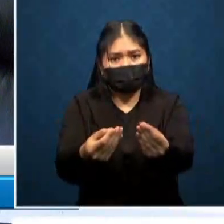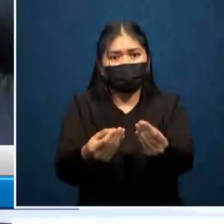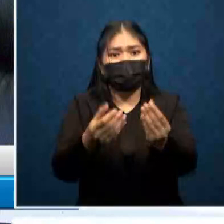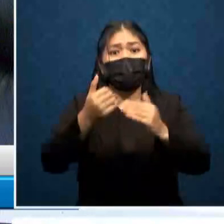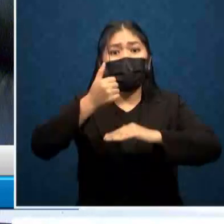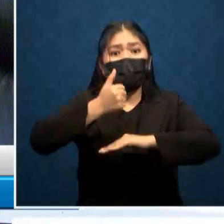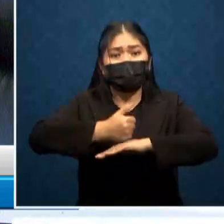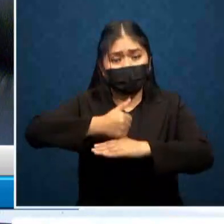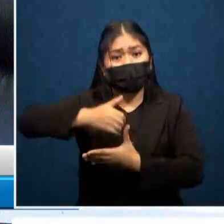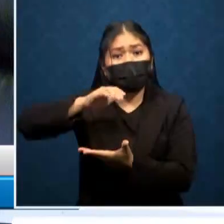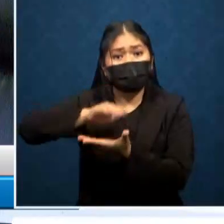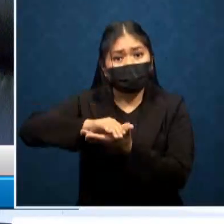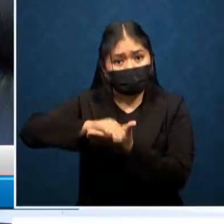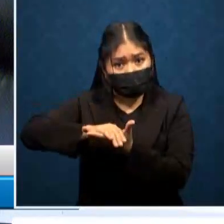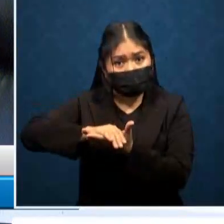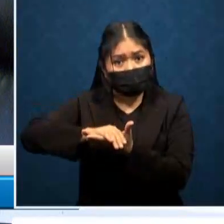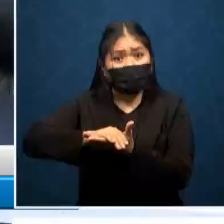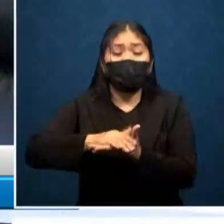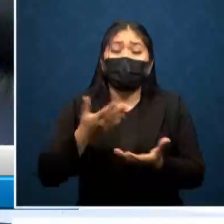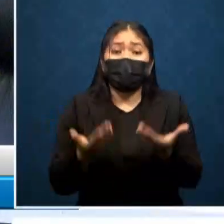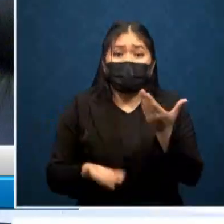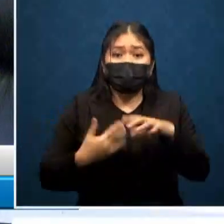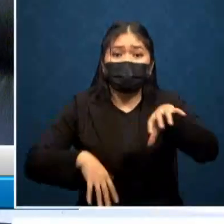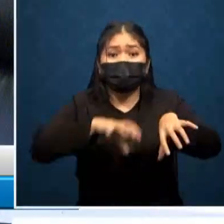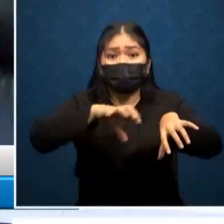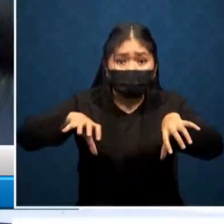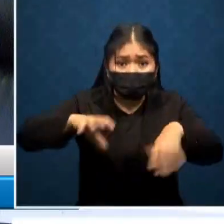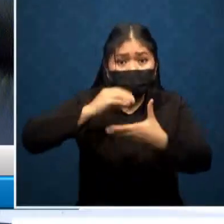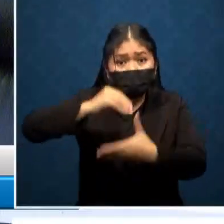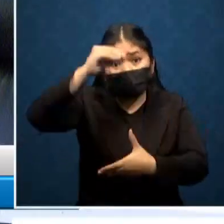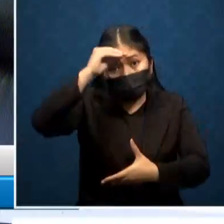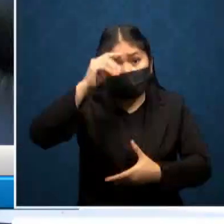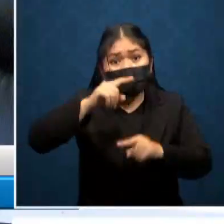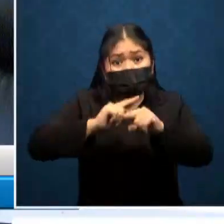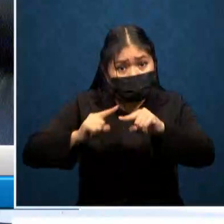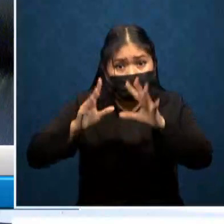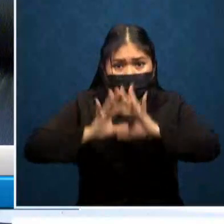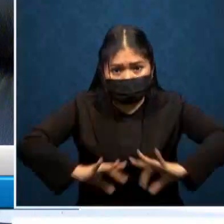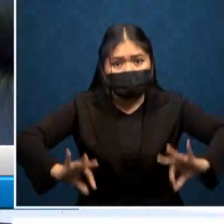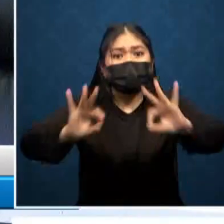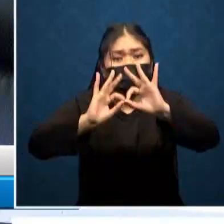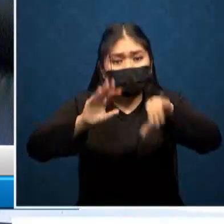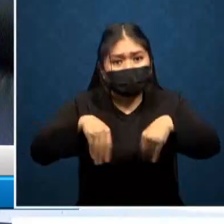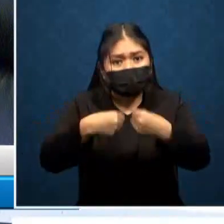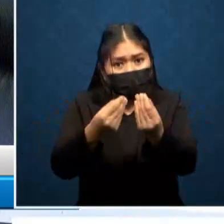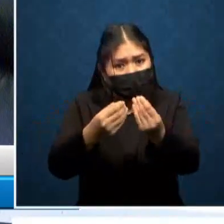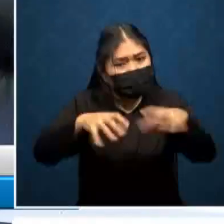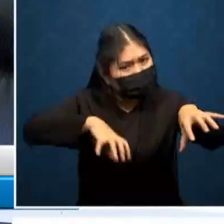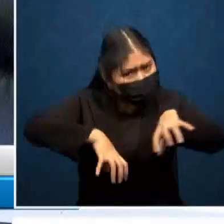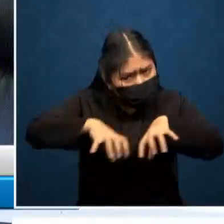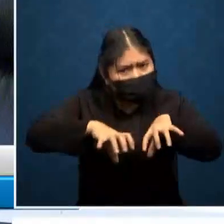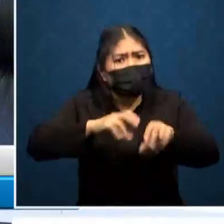หารสถานศึกษาหรือสำนักงานเขตพื้นที่ในการศึกษาเนี่ยเป็นสิ่งที่สำคัญที่สุดเขาสามารถบริหารและจัด